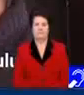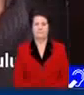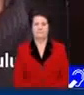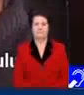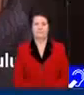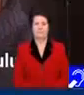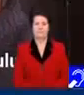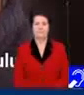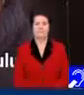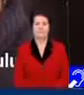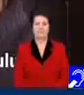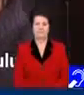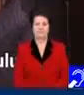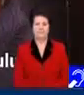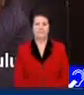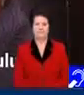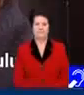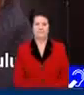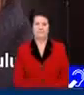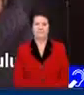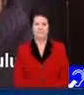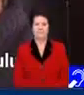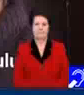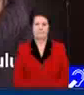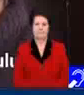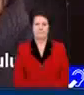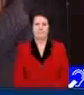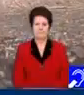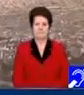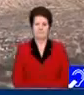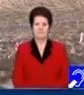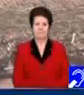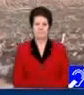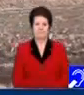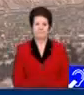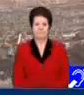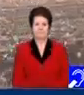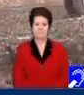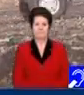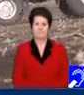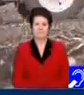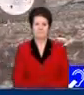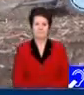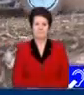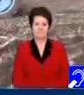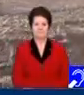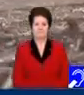Из-за того, что было очень поздно посеяна зимняя пшеница, вот в эти теплые, в эти месяца, и они немножко догнали.